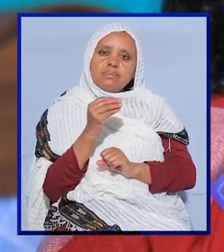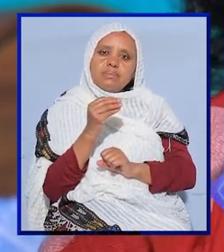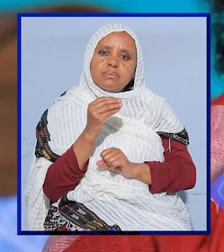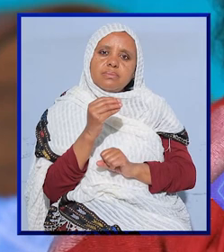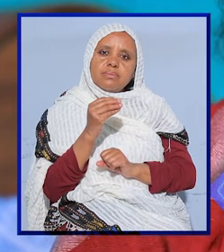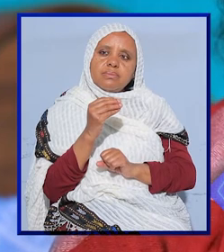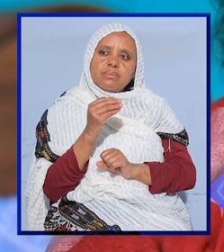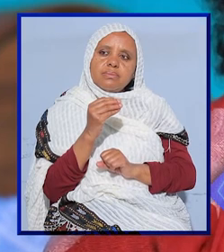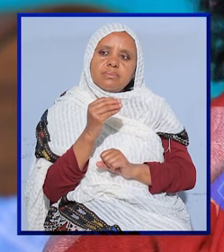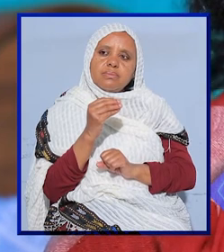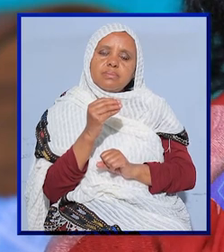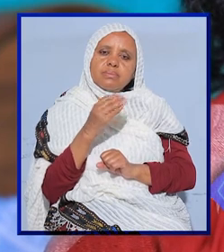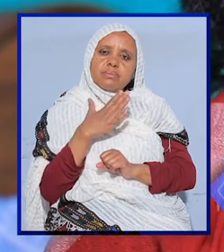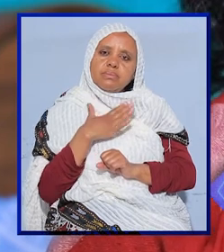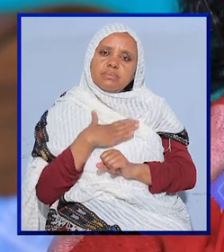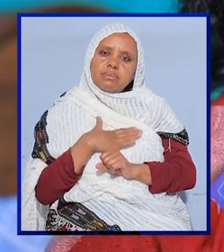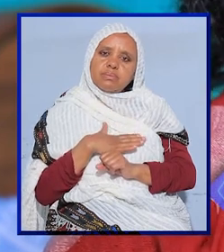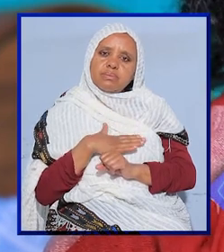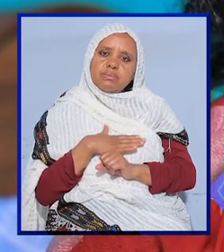ልብስ ይቆሻል።